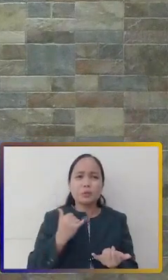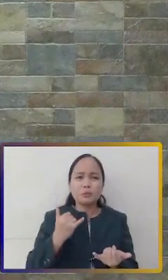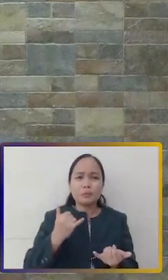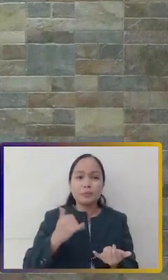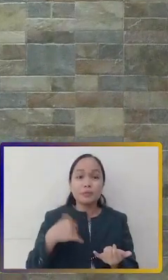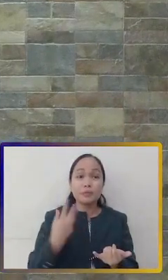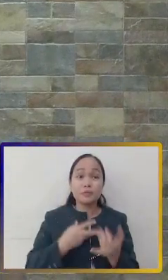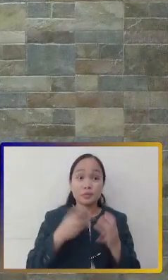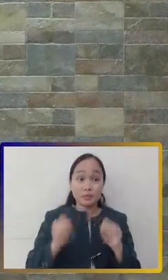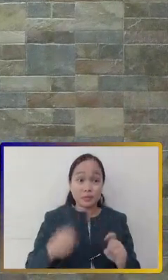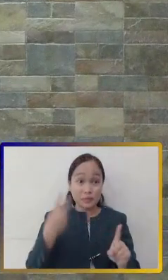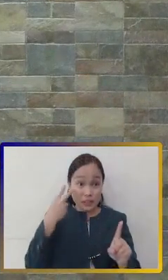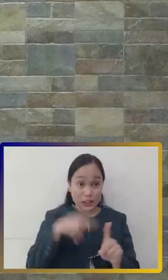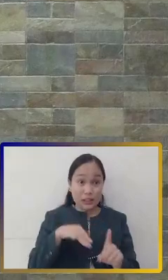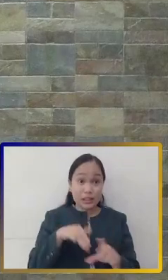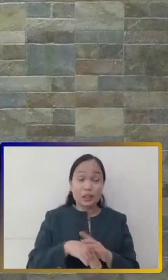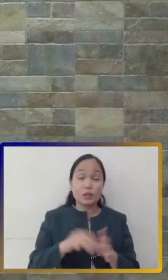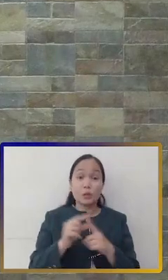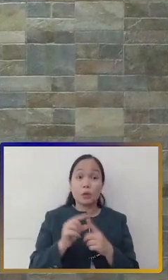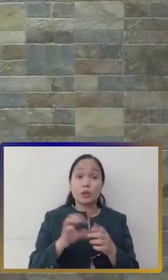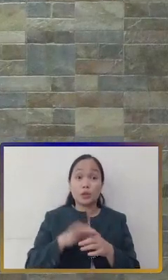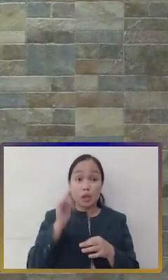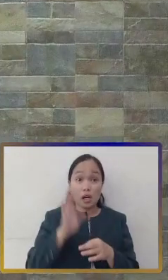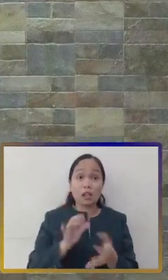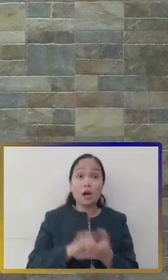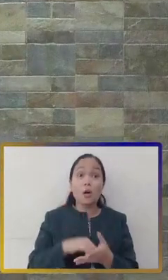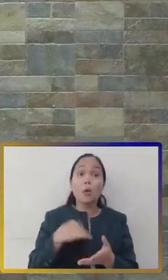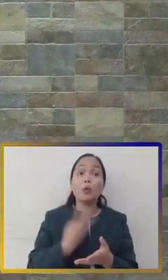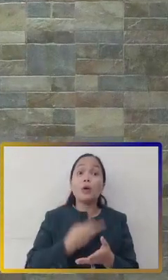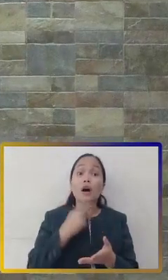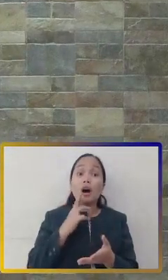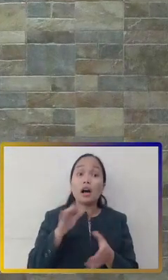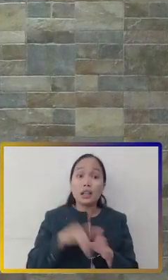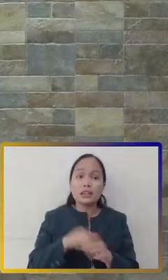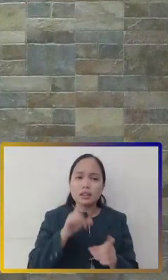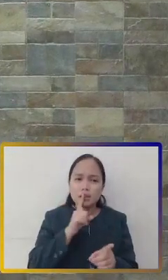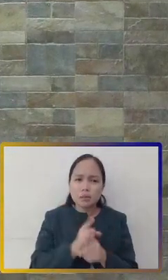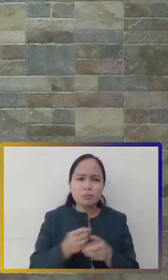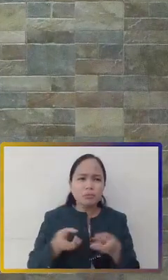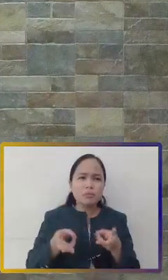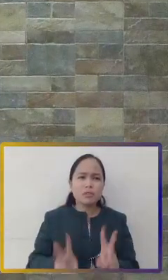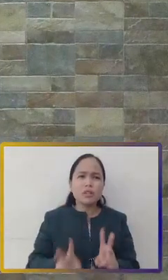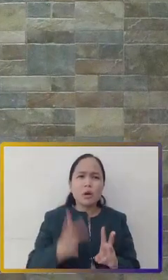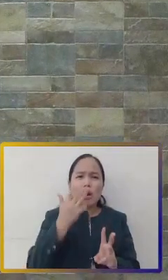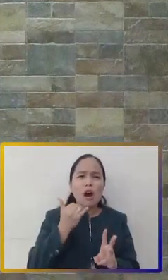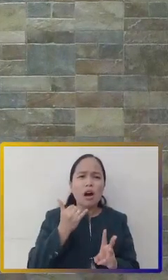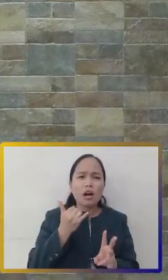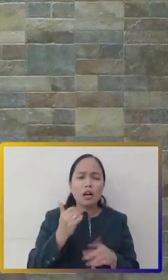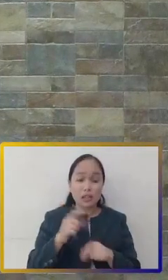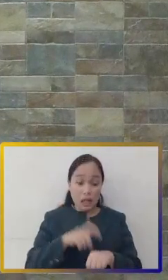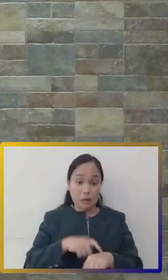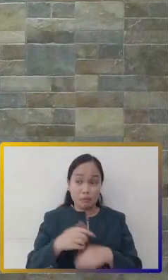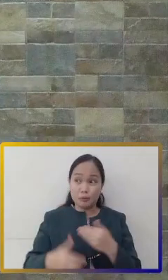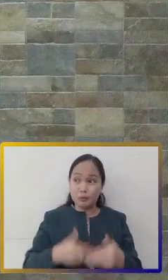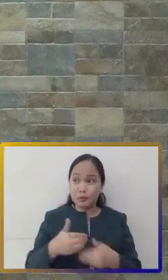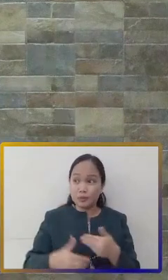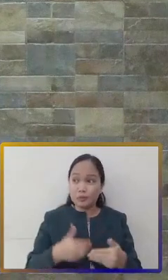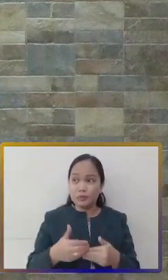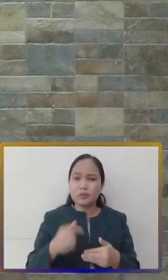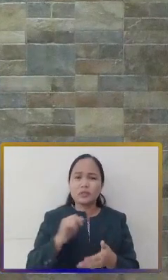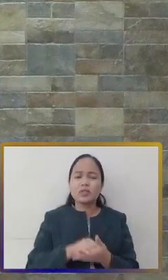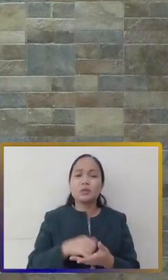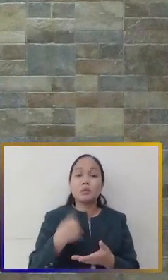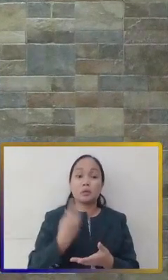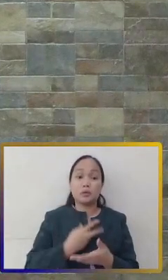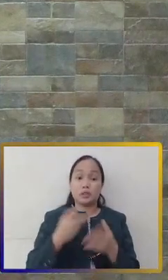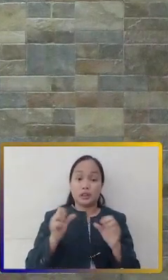na nakikita natin sa salita ng Diyos that we are in the right pattern. Because as time passes by, nakikita po natin